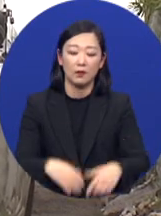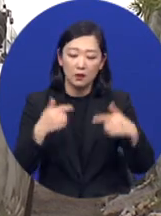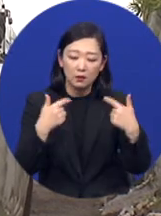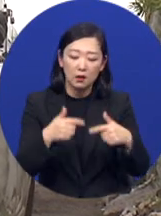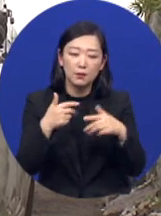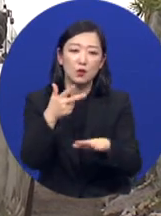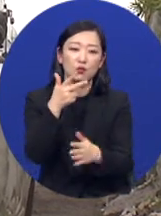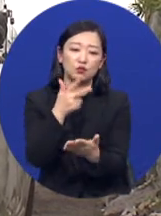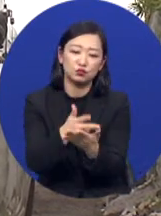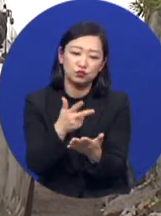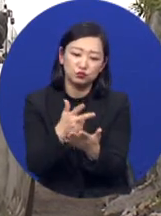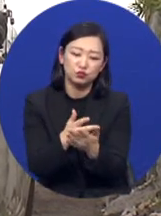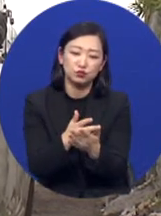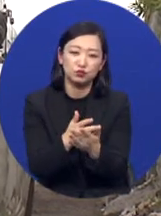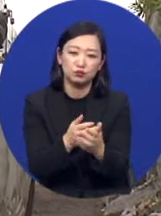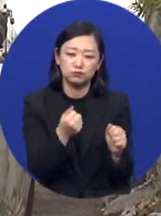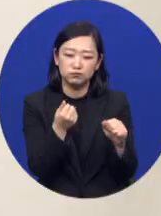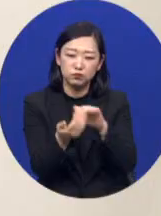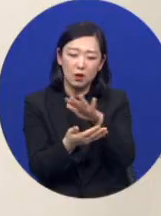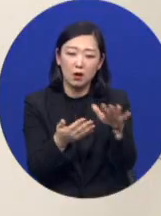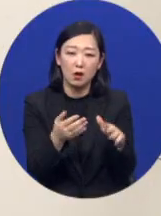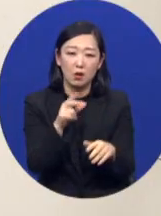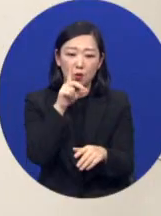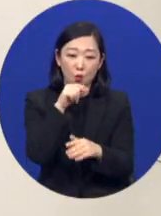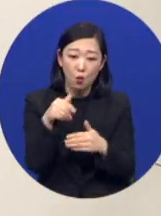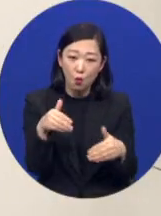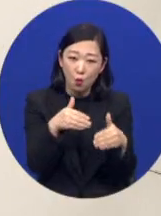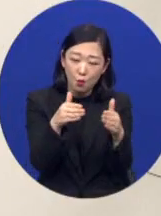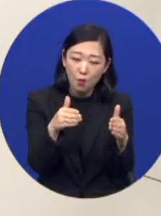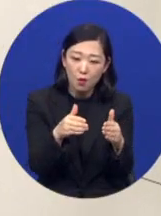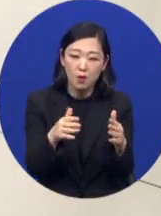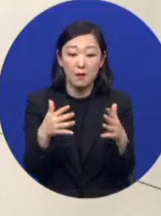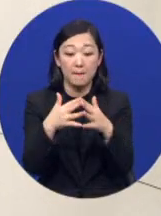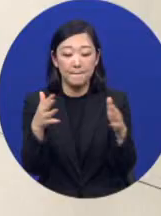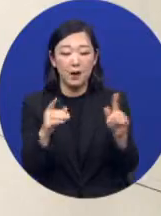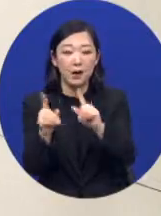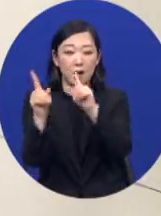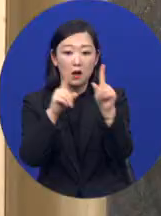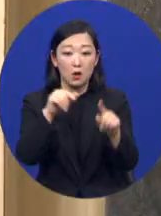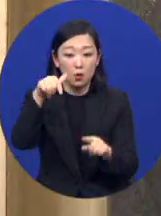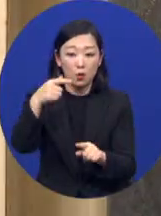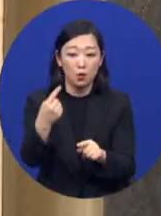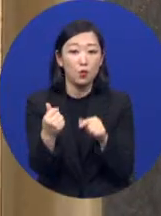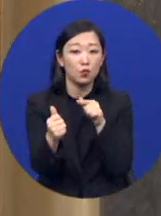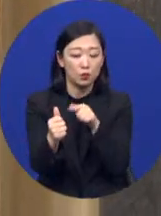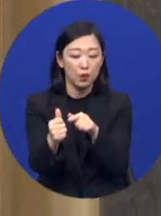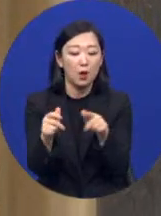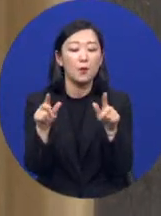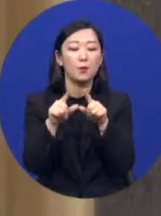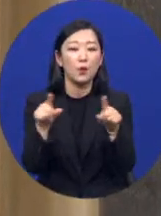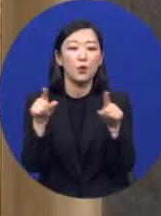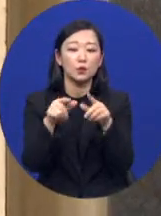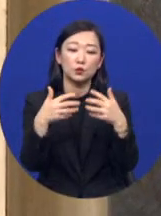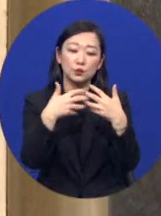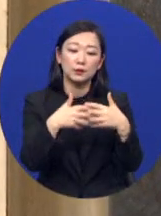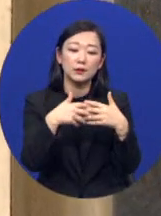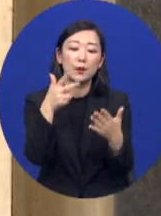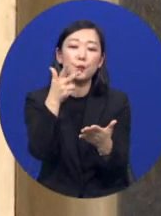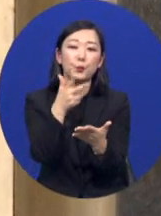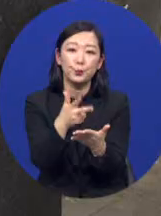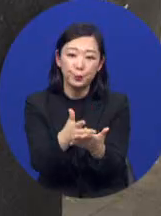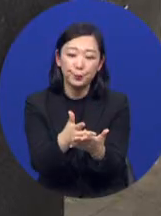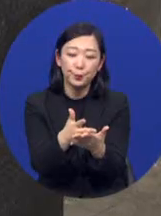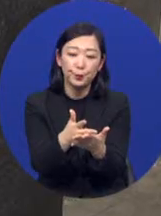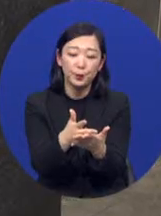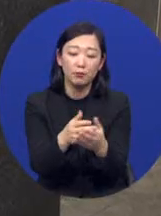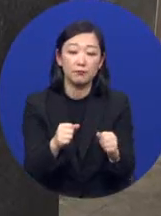날마다 주차 전쟁이 벌어지는 주택가 골목 오피스텔에 거주하는 고모씨는 평소처럼 오피스텔 기계식 주차장에